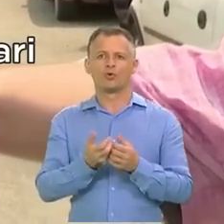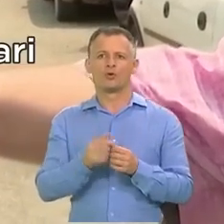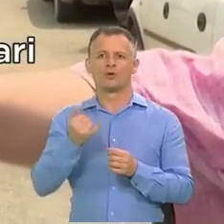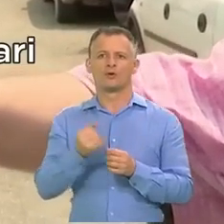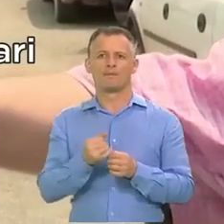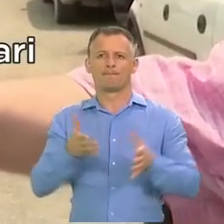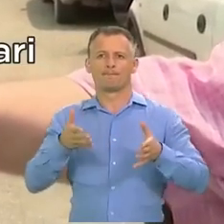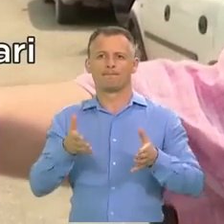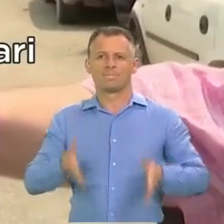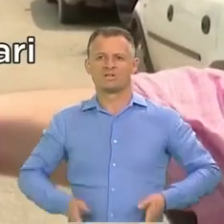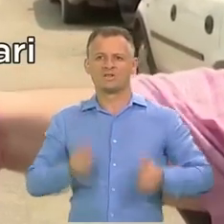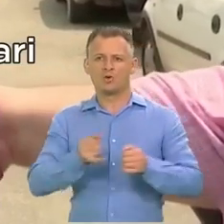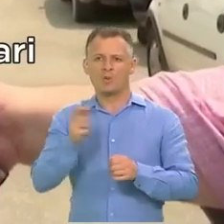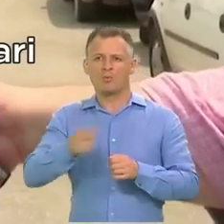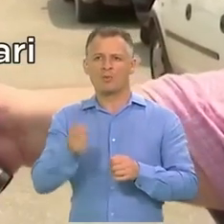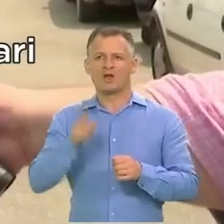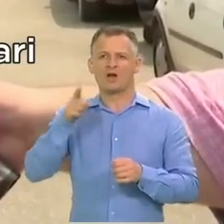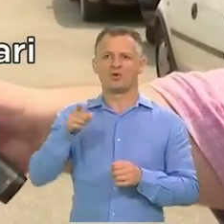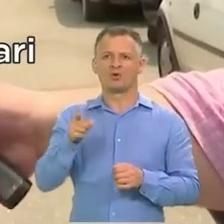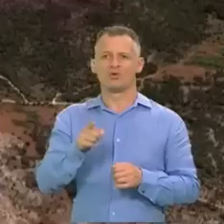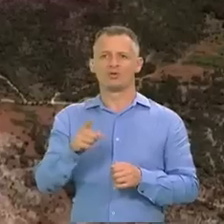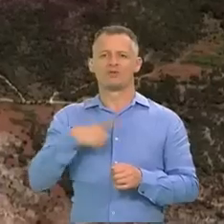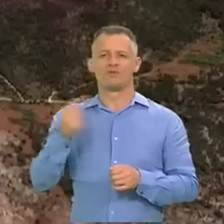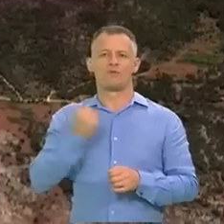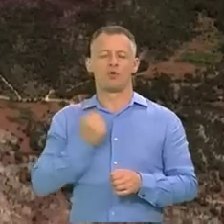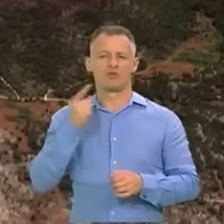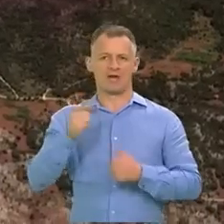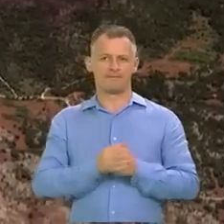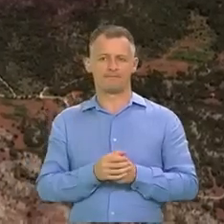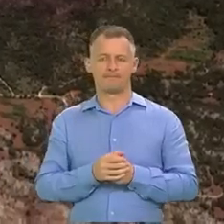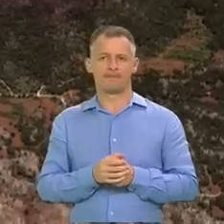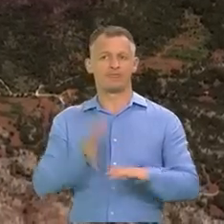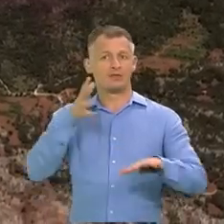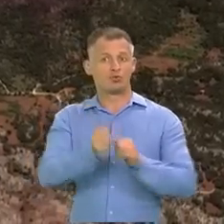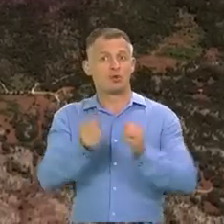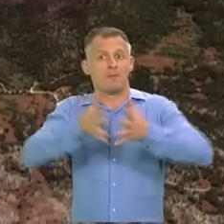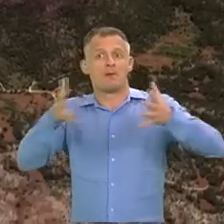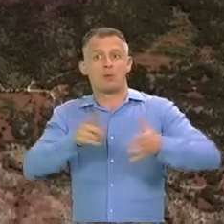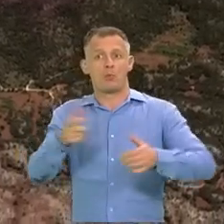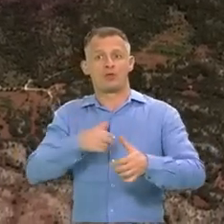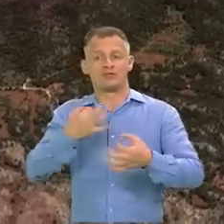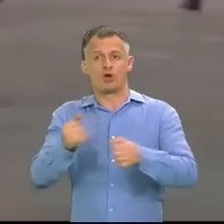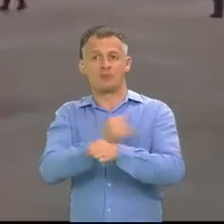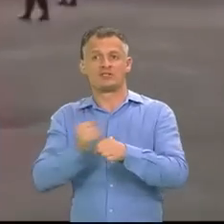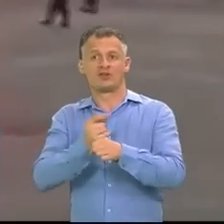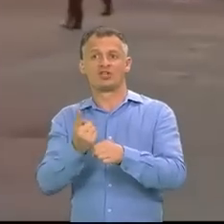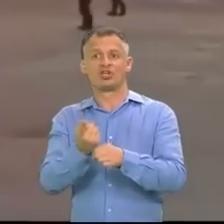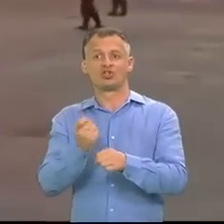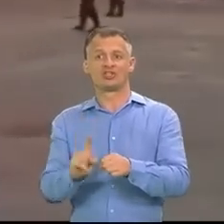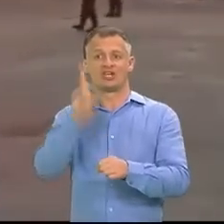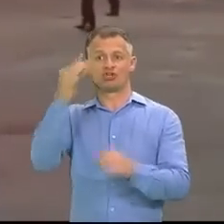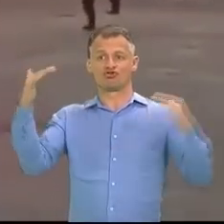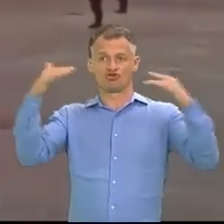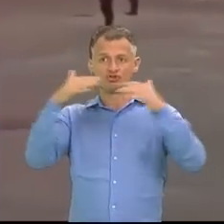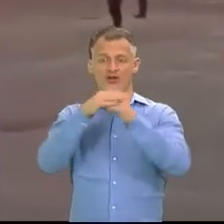το πρωί με τους άνεμους έξαφηγε η φωτιά. Dezastrul e atât de mare încât poate fi observat și din spațiu. Pompierii greci